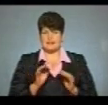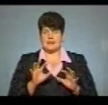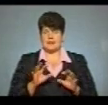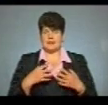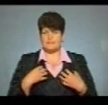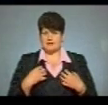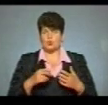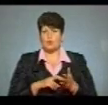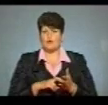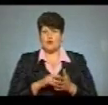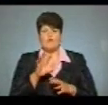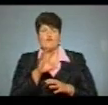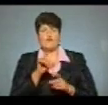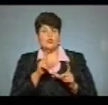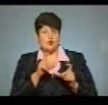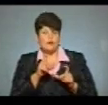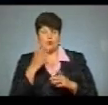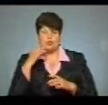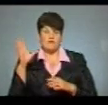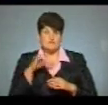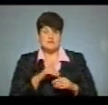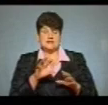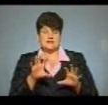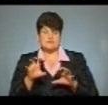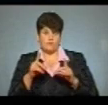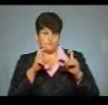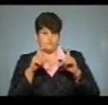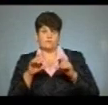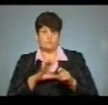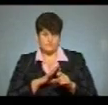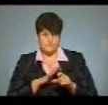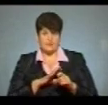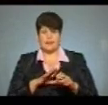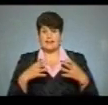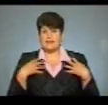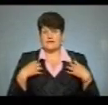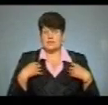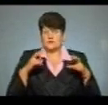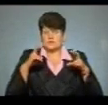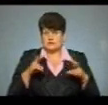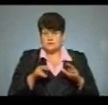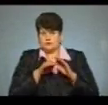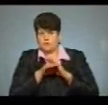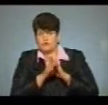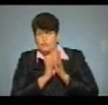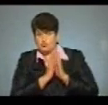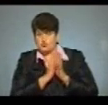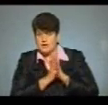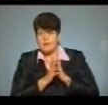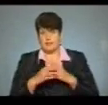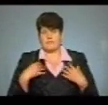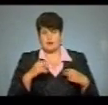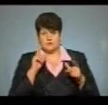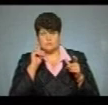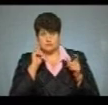боялося сфотографуватися. І коли всі звірята фотографувалися, злякане левенятко сиділо у кущах. Левенятко